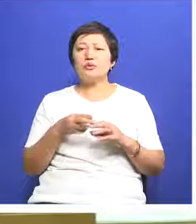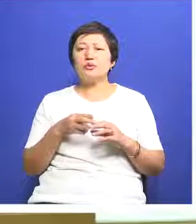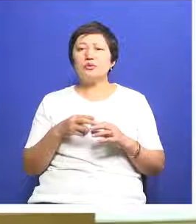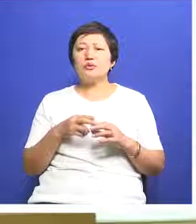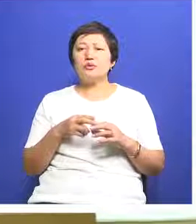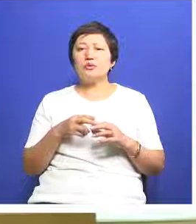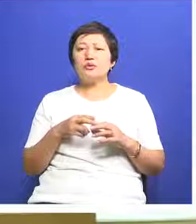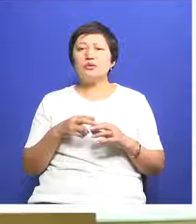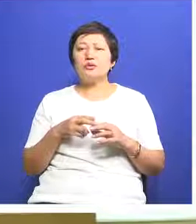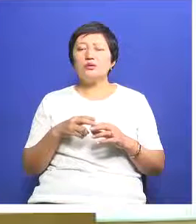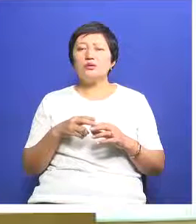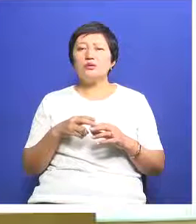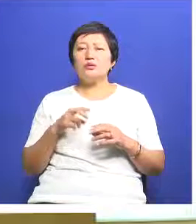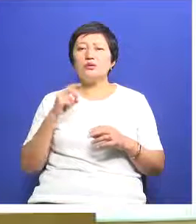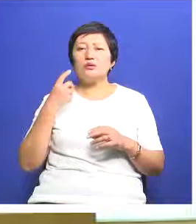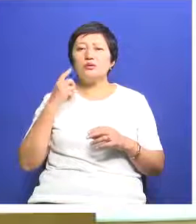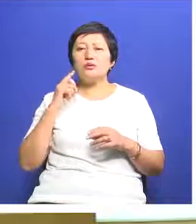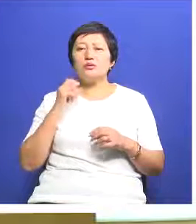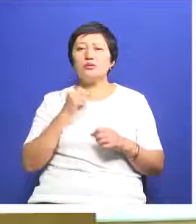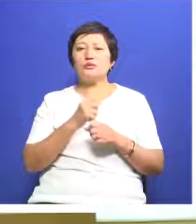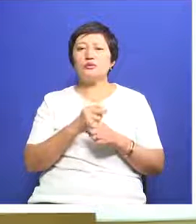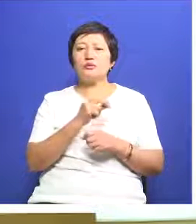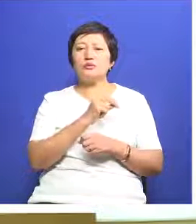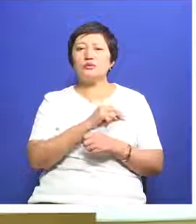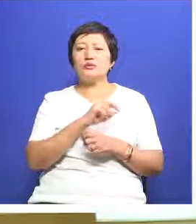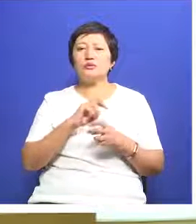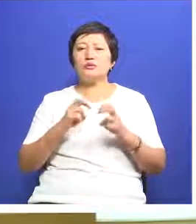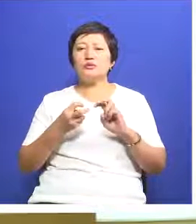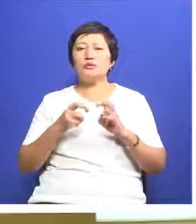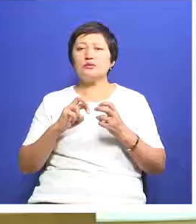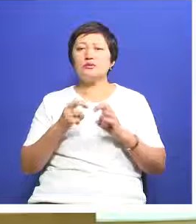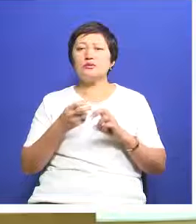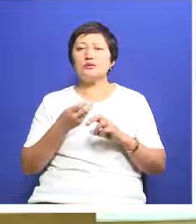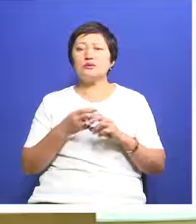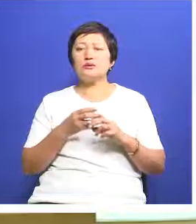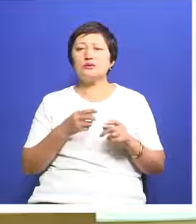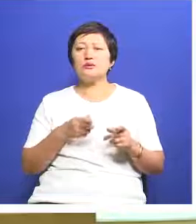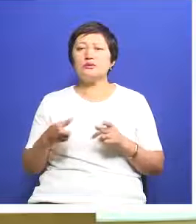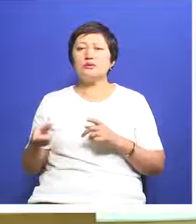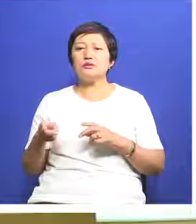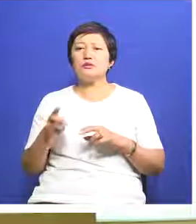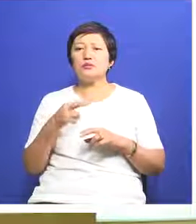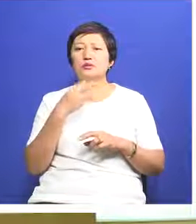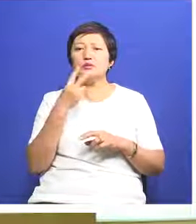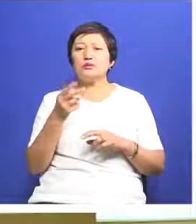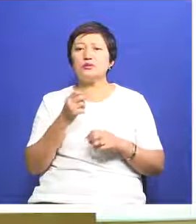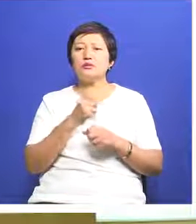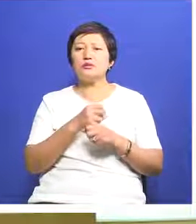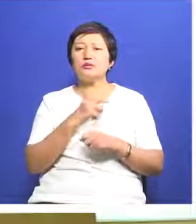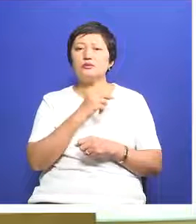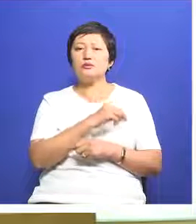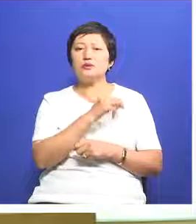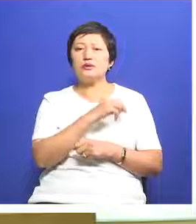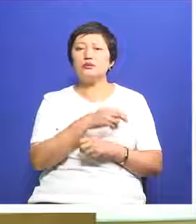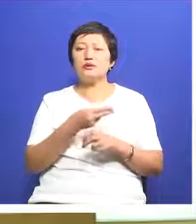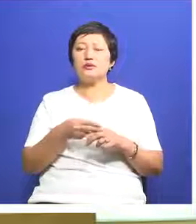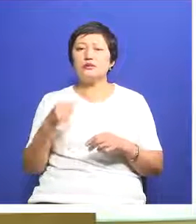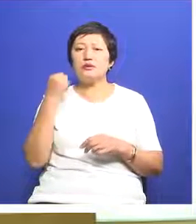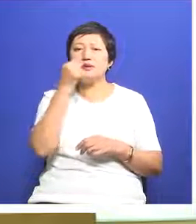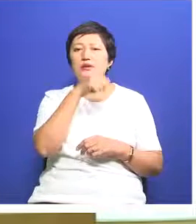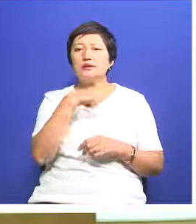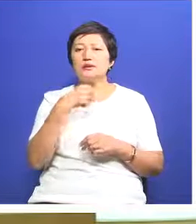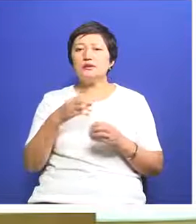ауыз суудун жаңа күрделүү жөндөөдөн өткүзсөк, осы маселени чечип үлгөрсөк деген жумуштарыбыз бар. Жана да мына быйылкы